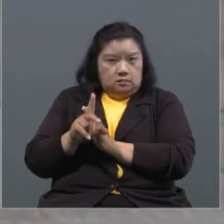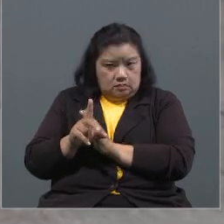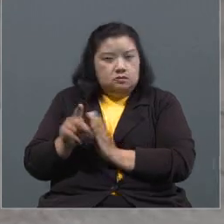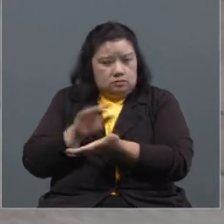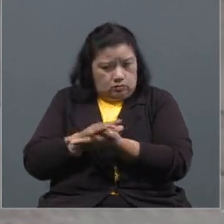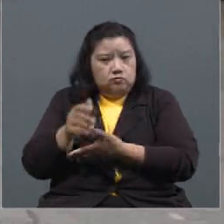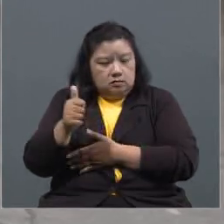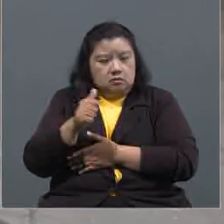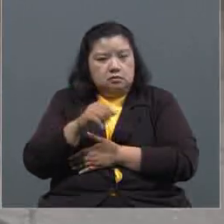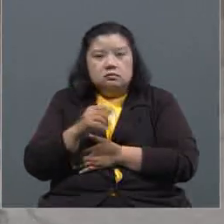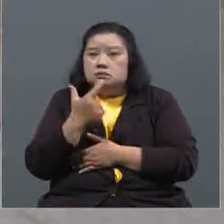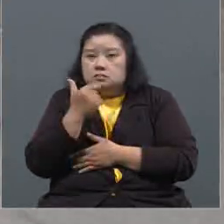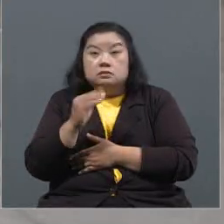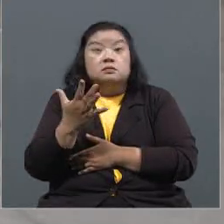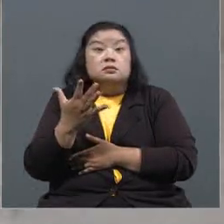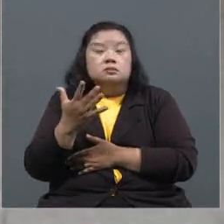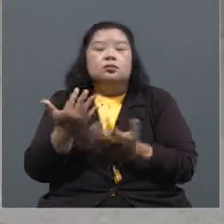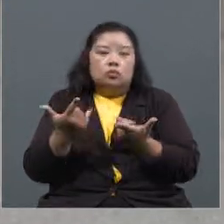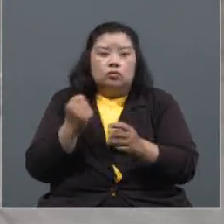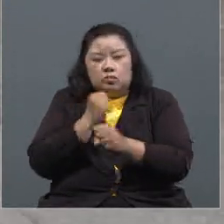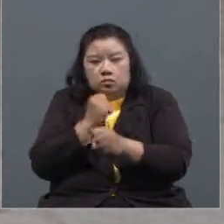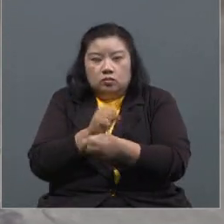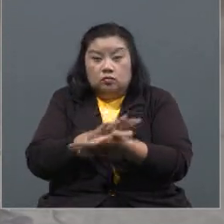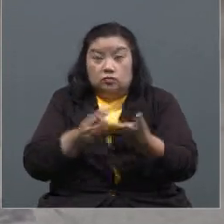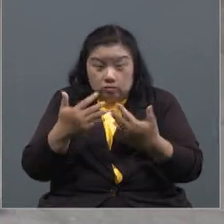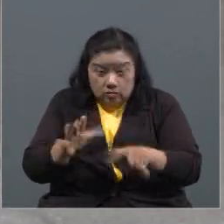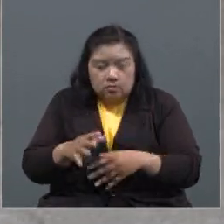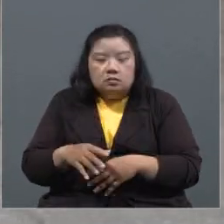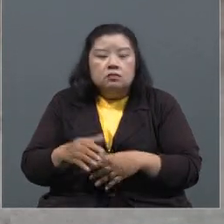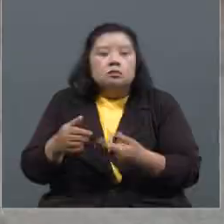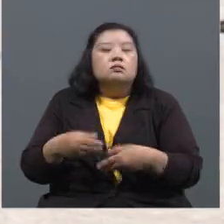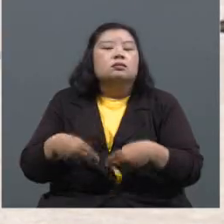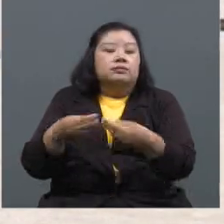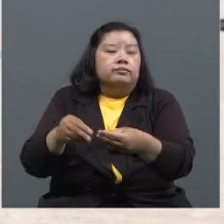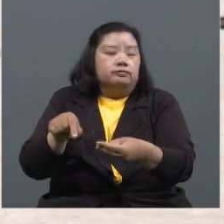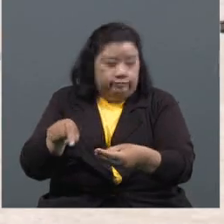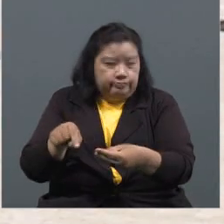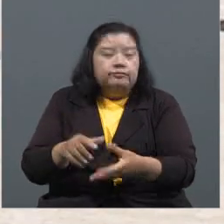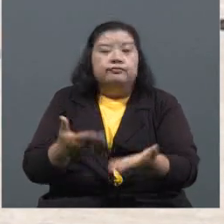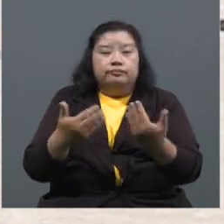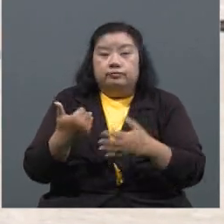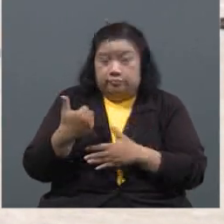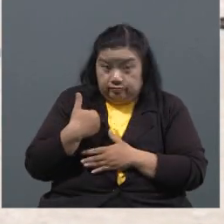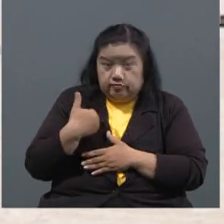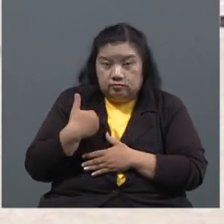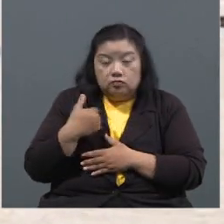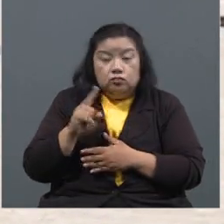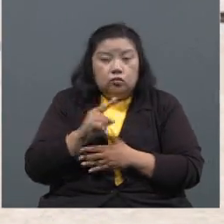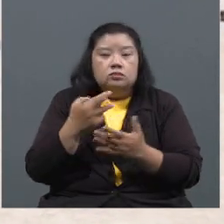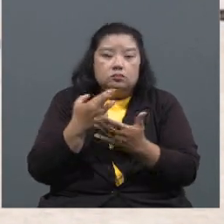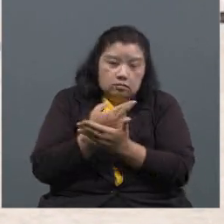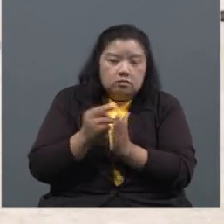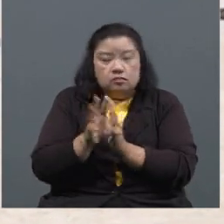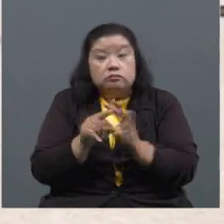ฐานอยู่ระหว่างการส่งคืนพื้นที่และที่ชลบุรีโกดังที่ตำบลคลองกิ่วอำเภอบ้านบึงทำความสะอาดด้วยการดูดฝุ่น3